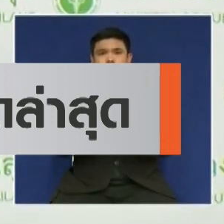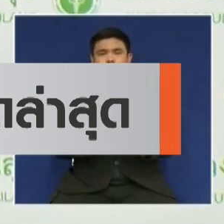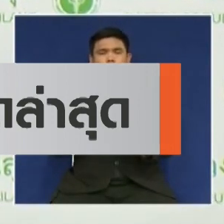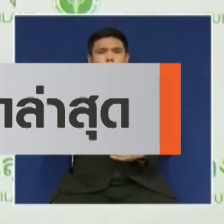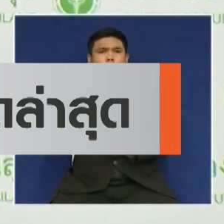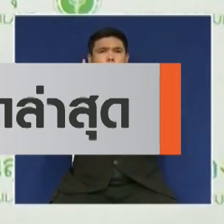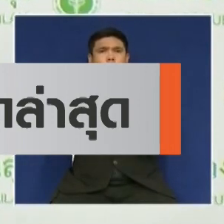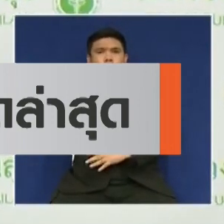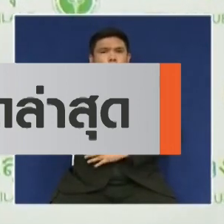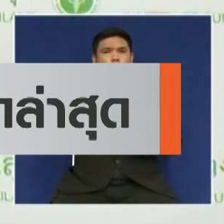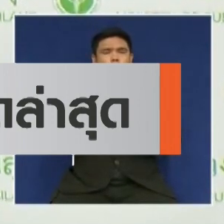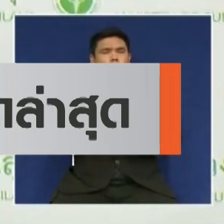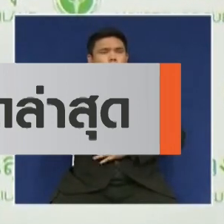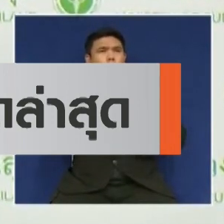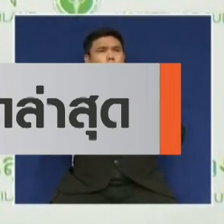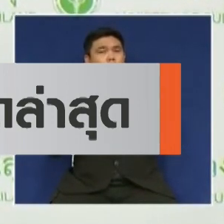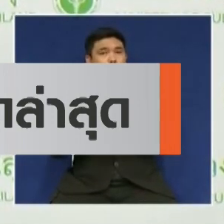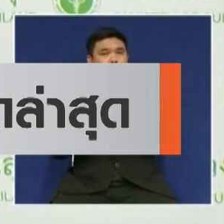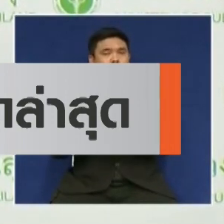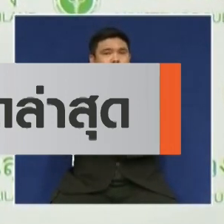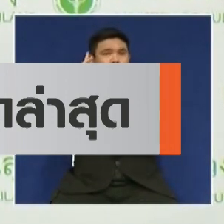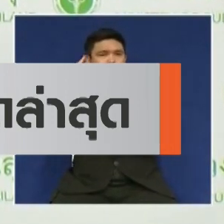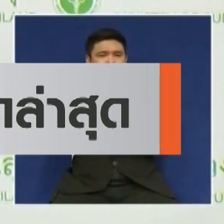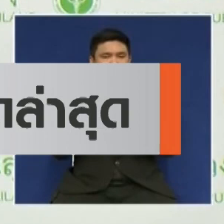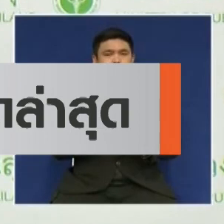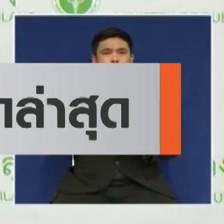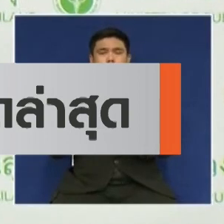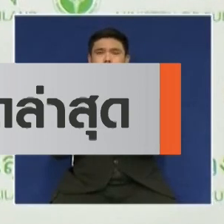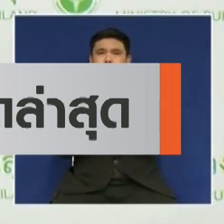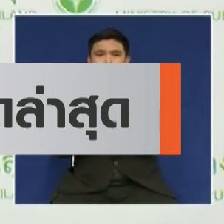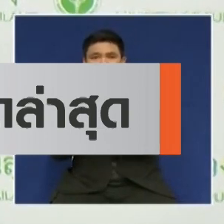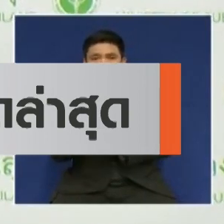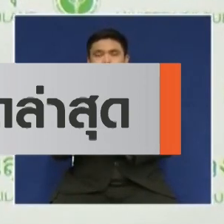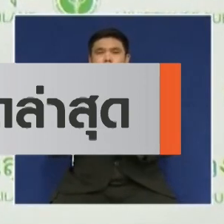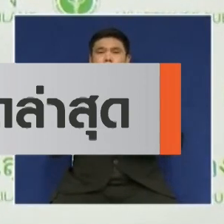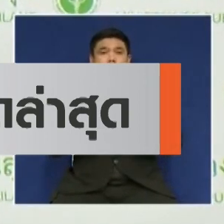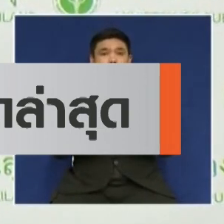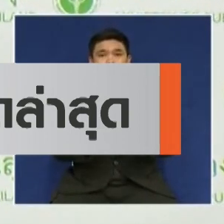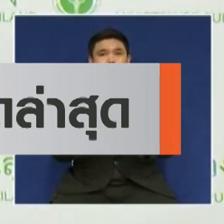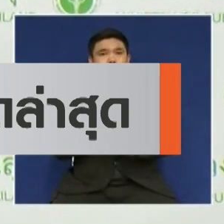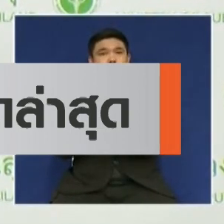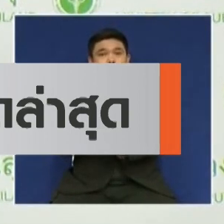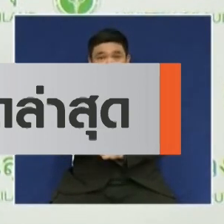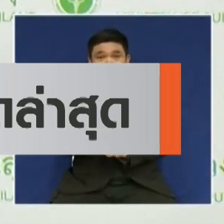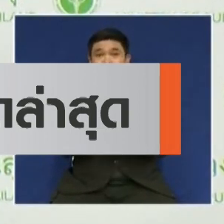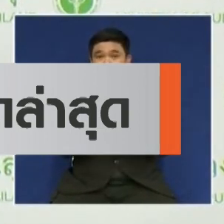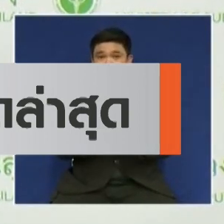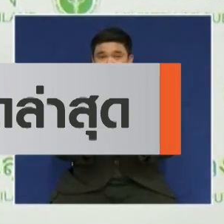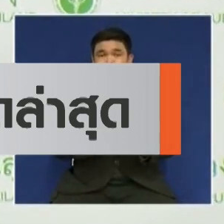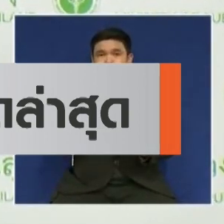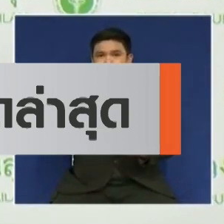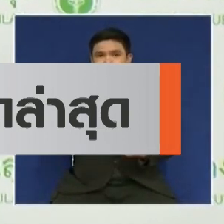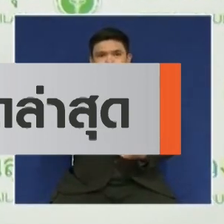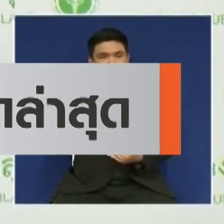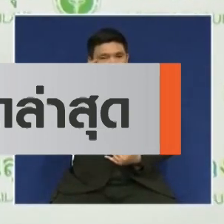จดใจจ่อครับอยากที่จะทราบข้อมูลล่าสุดว่าเกิดอะไรขึ้นและจะทำอย่างไรกันต่อไปวันนี้ครับเราได้ผู้